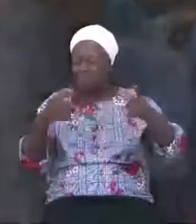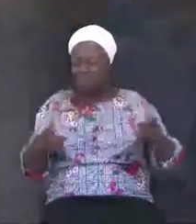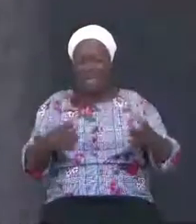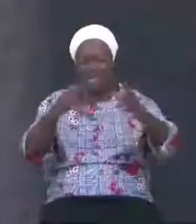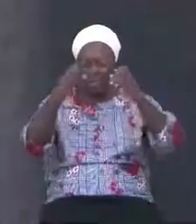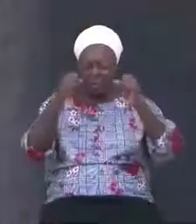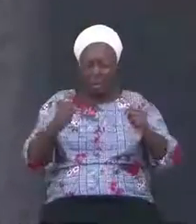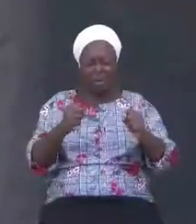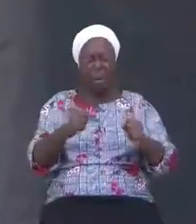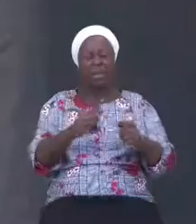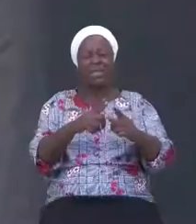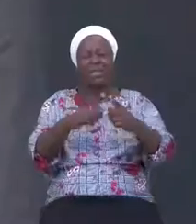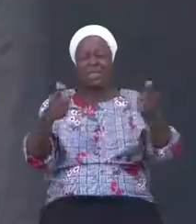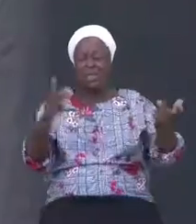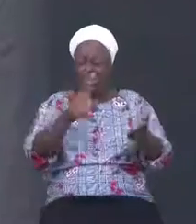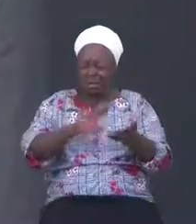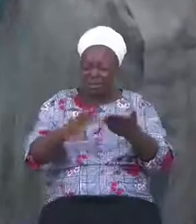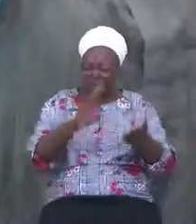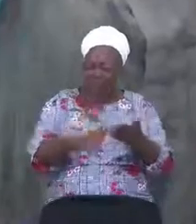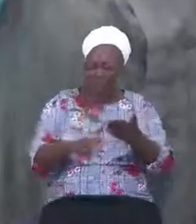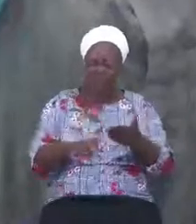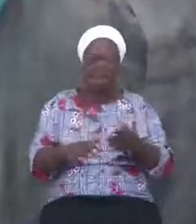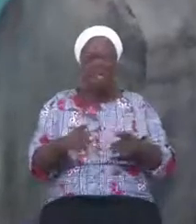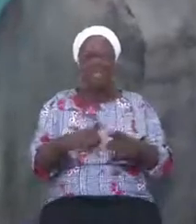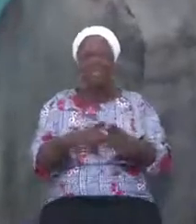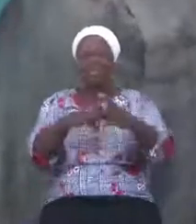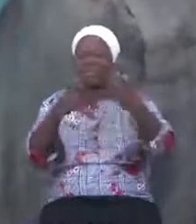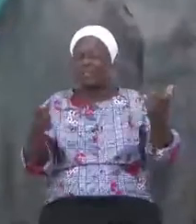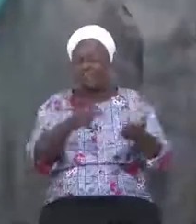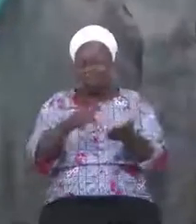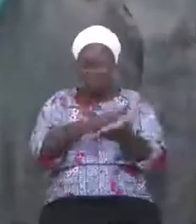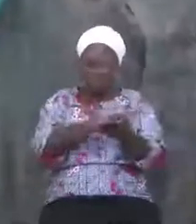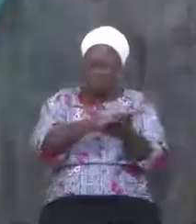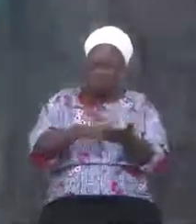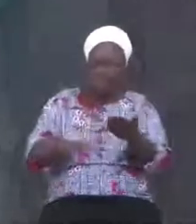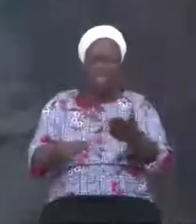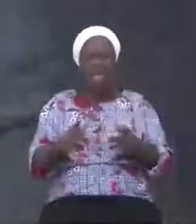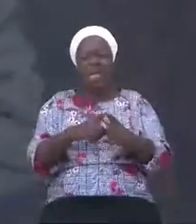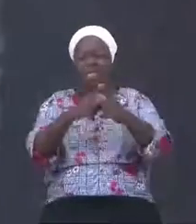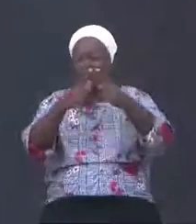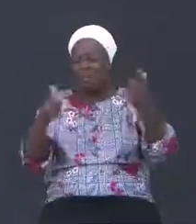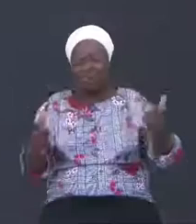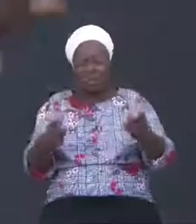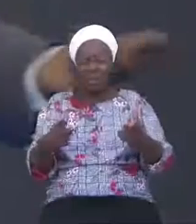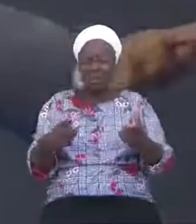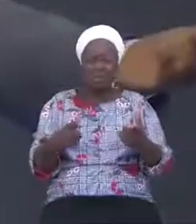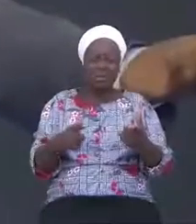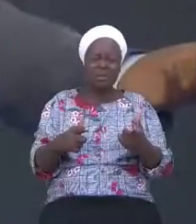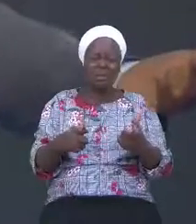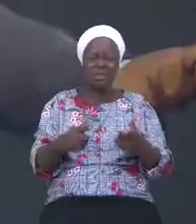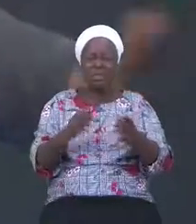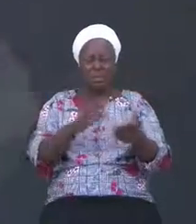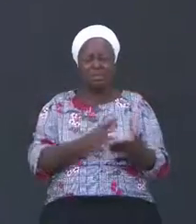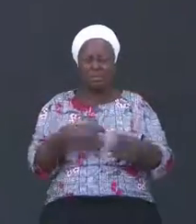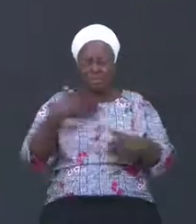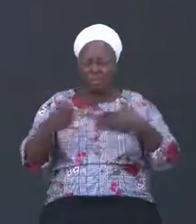Le pardon extraordinaire, la pureté extraordinaire, la puissance extraordinaire, la